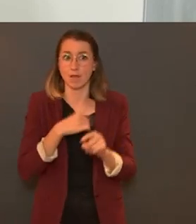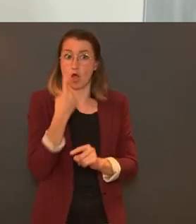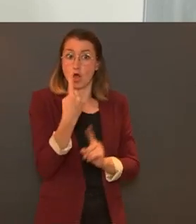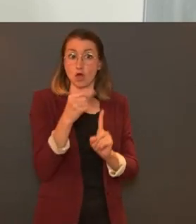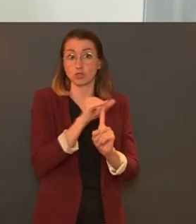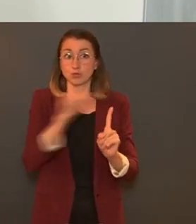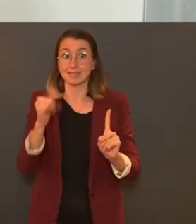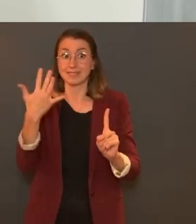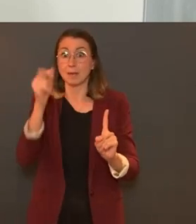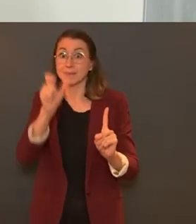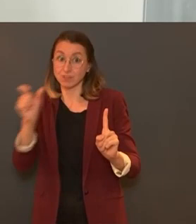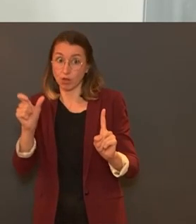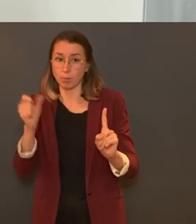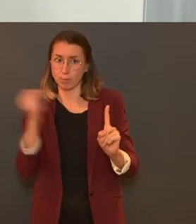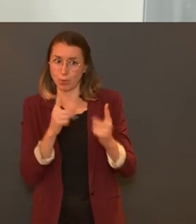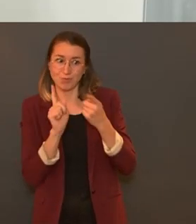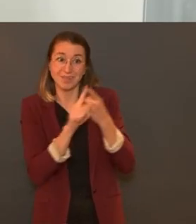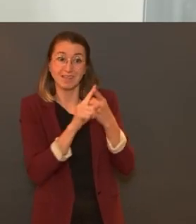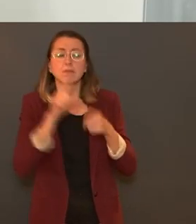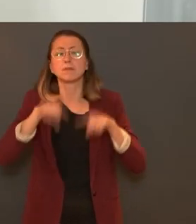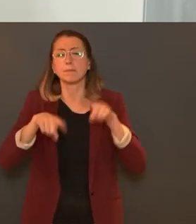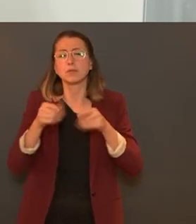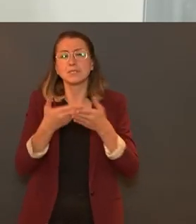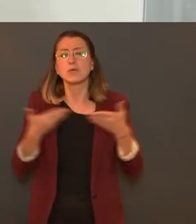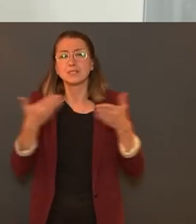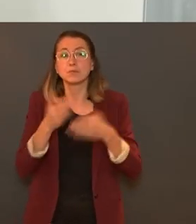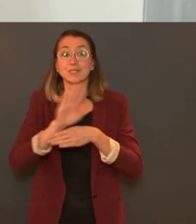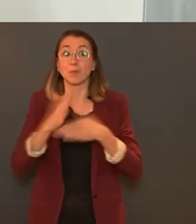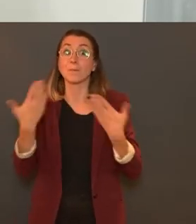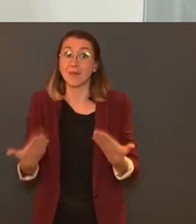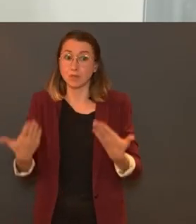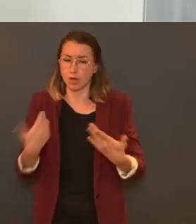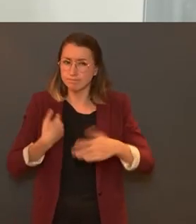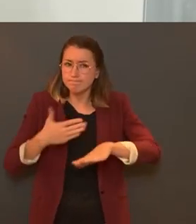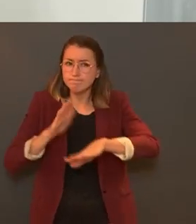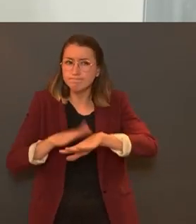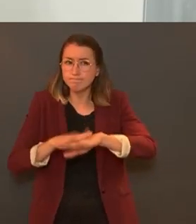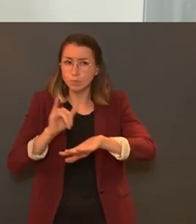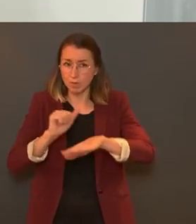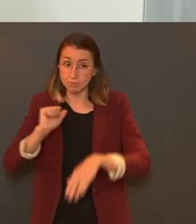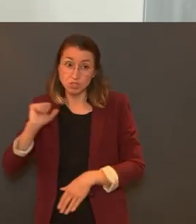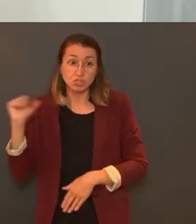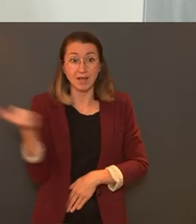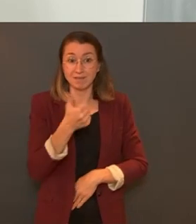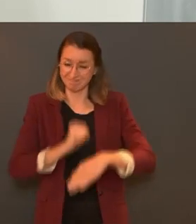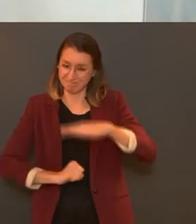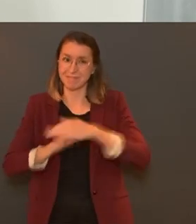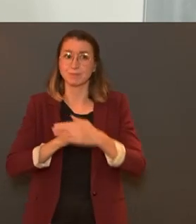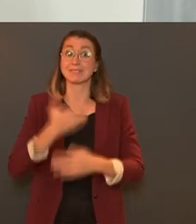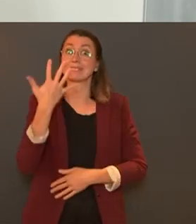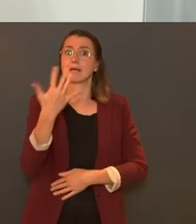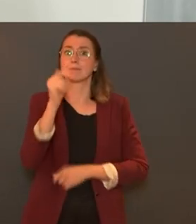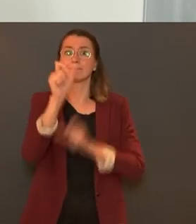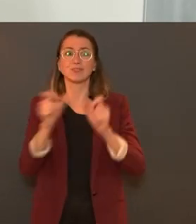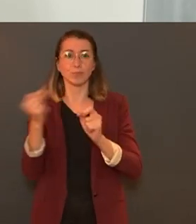l'instant, les experts conseillent à chacun de ne pas avoir de contact rapproché avec plus de 5 personnes hors